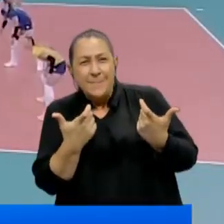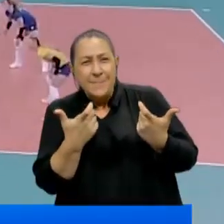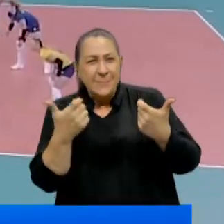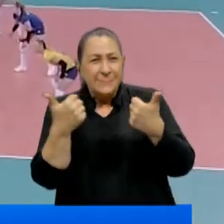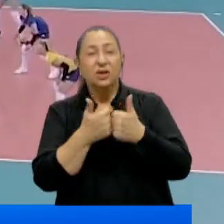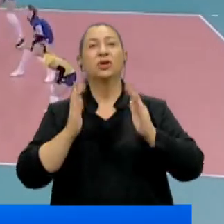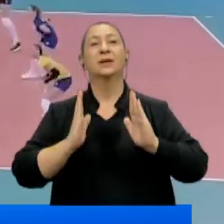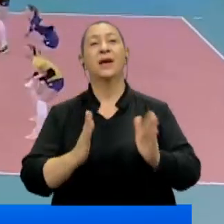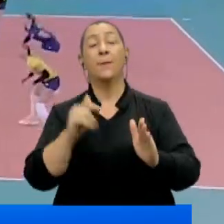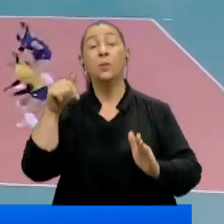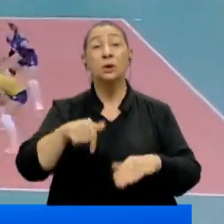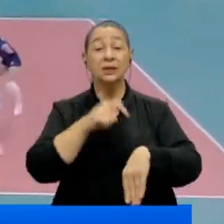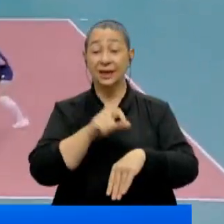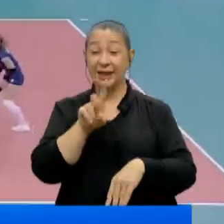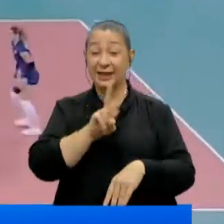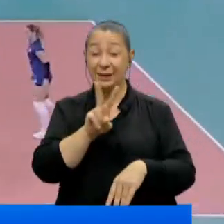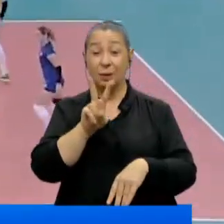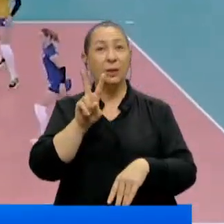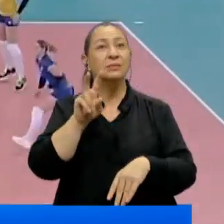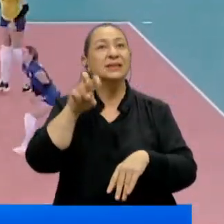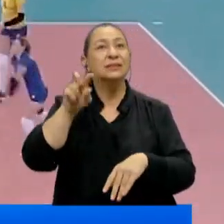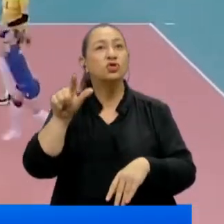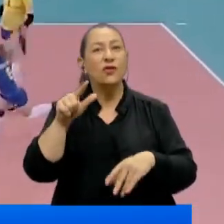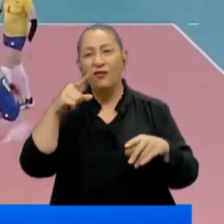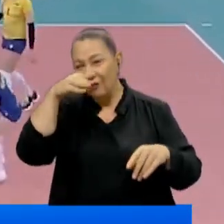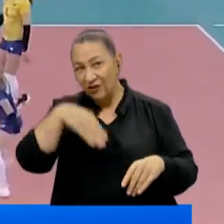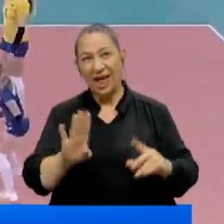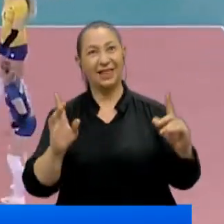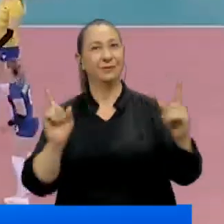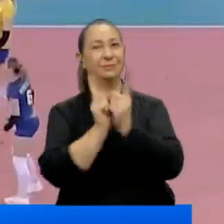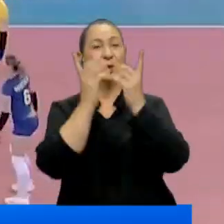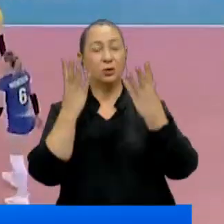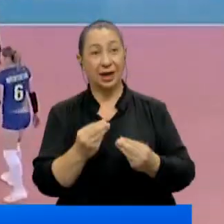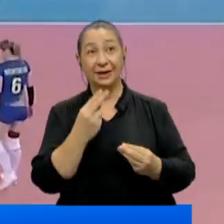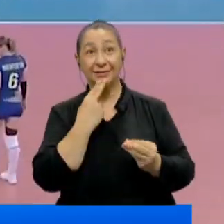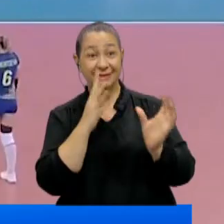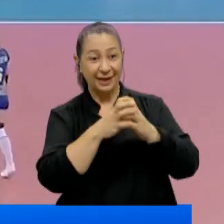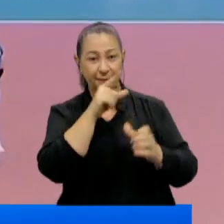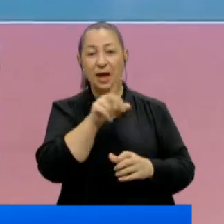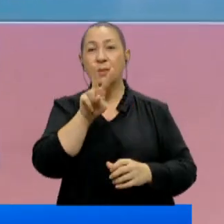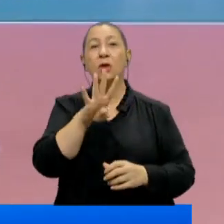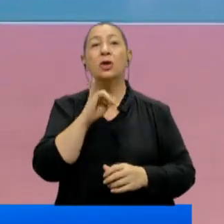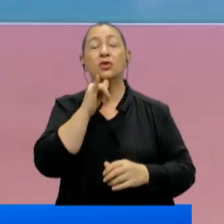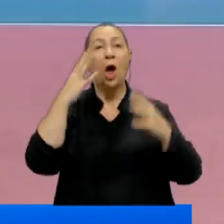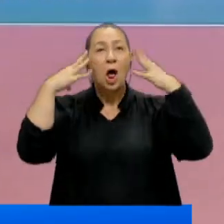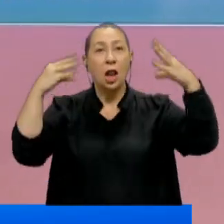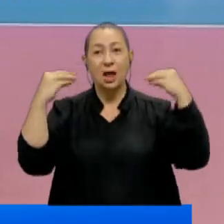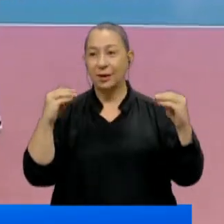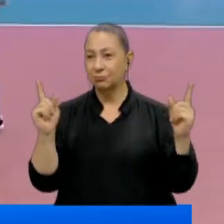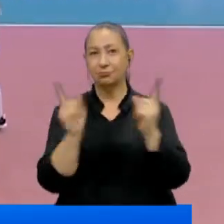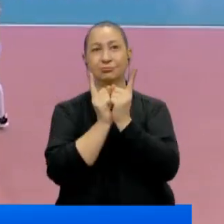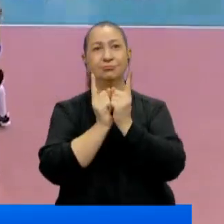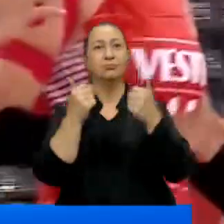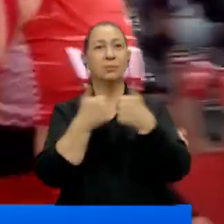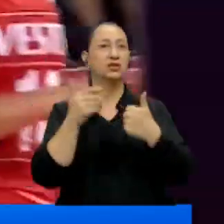karşılaşmalar devam ediyor. Bugün saat 20.30'da Finlandiya ile karşılaşacak A milli voleybol takımı, 24 Ağustos'ta ise Hollanda ile